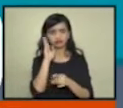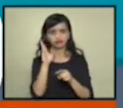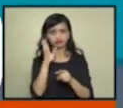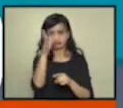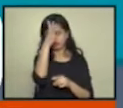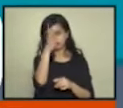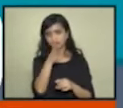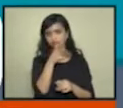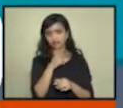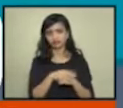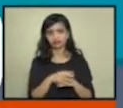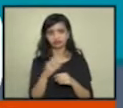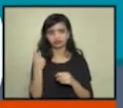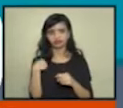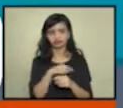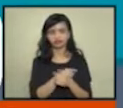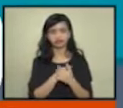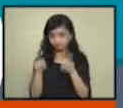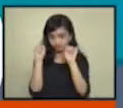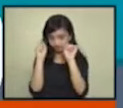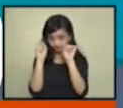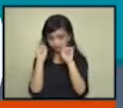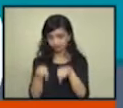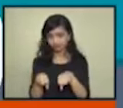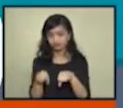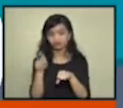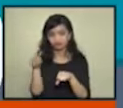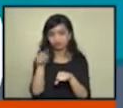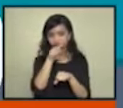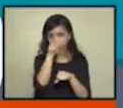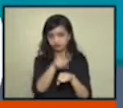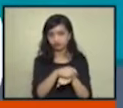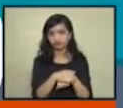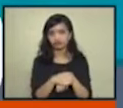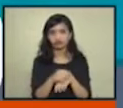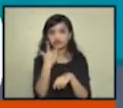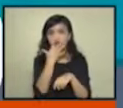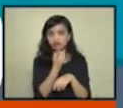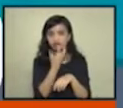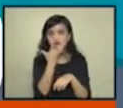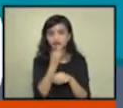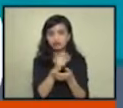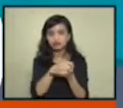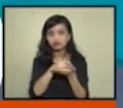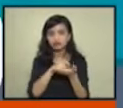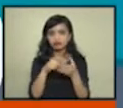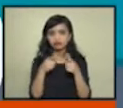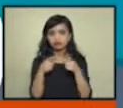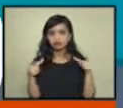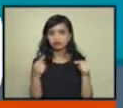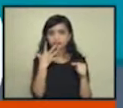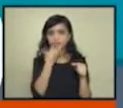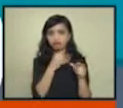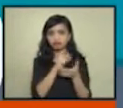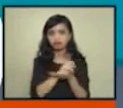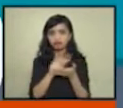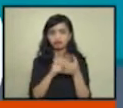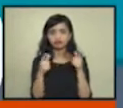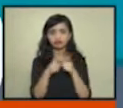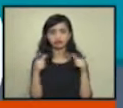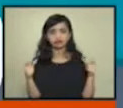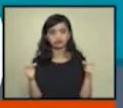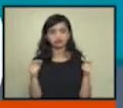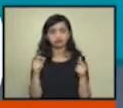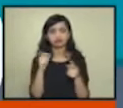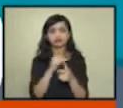magulang, ayon, ng aking parents. Oh, tanong niyo sa kanya, sino ang nagsasign ng check? Kanino ng mga checkbook? Kanino ng mga passbook?